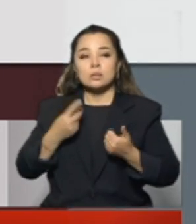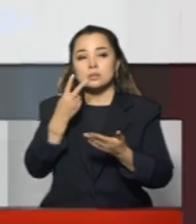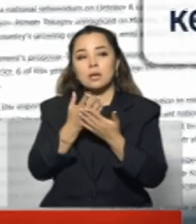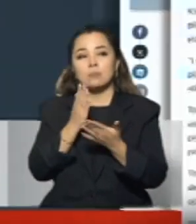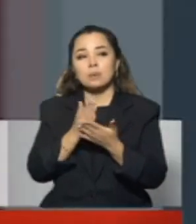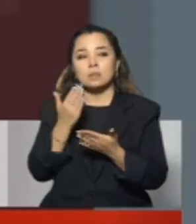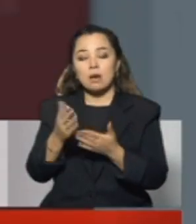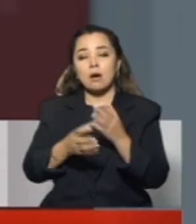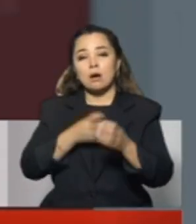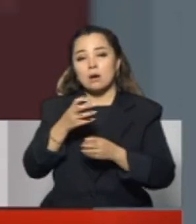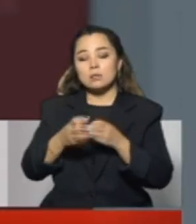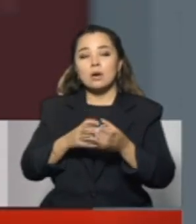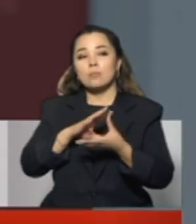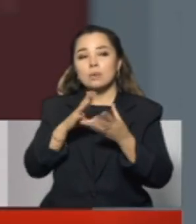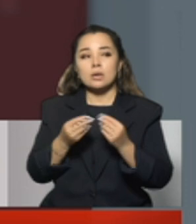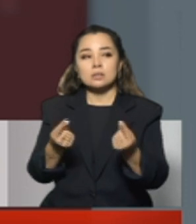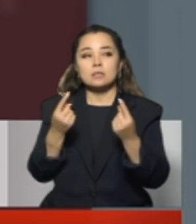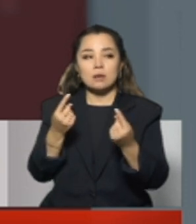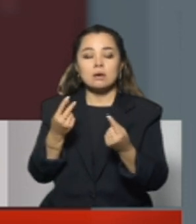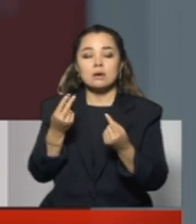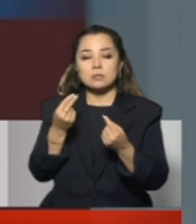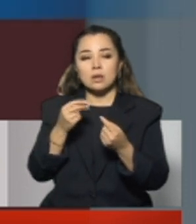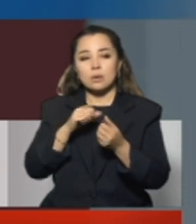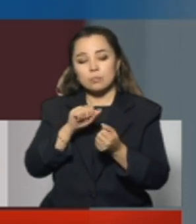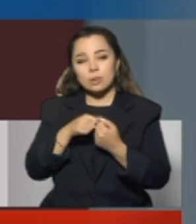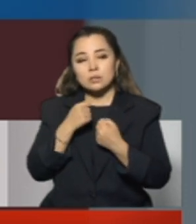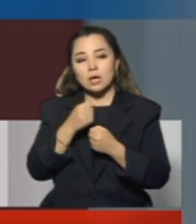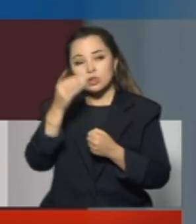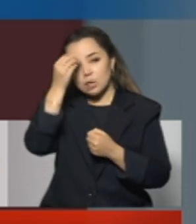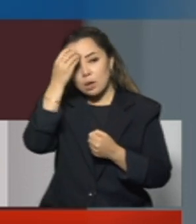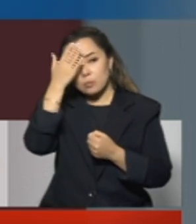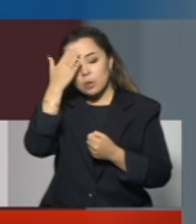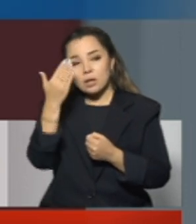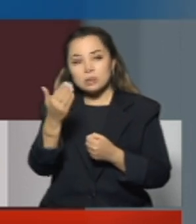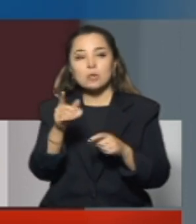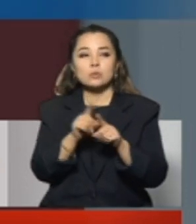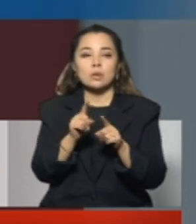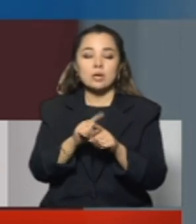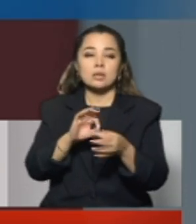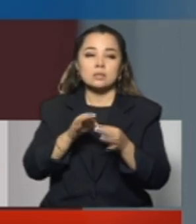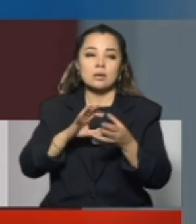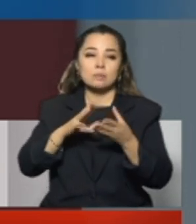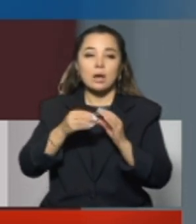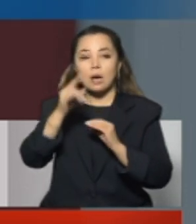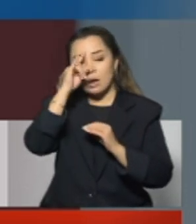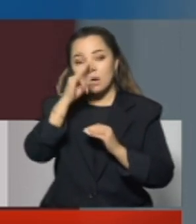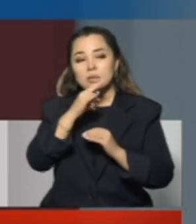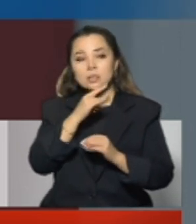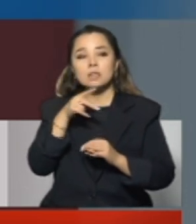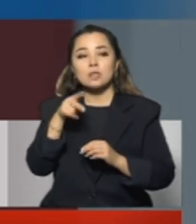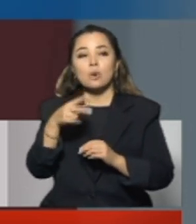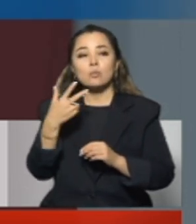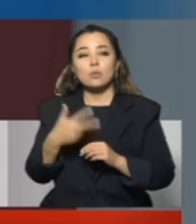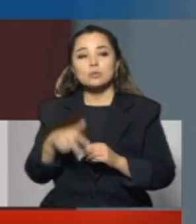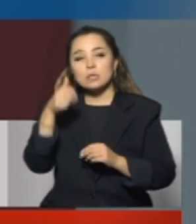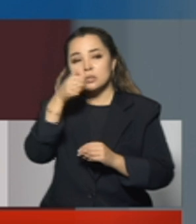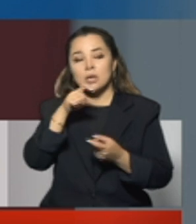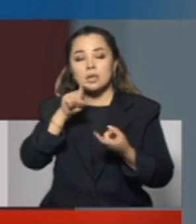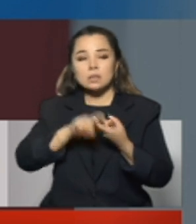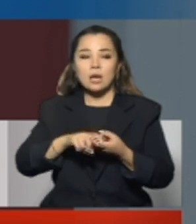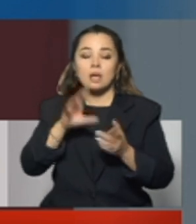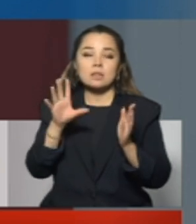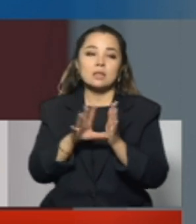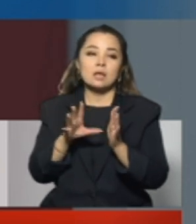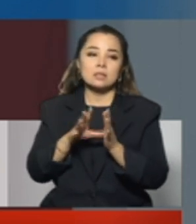отыр. Әлемнің ең ірі қаржы басылымдарының бірі жапондық Nikkei Asia-ның дерегінше, Қазақстанда 2030 жылға қарай